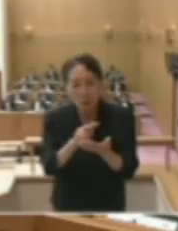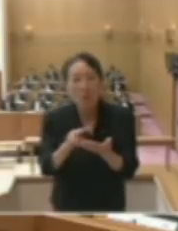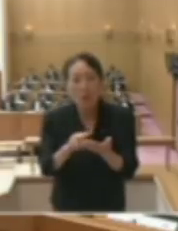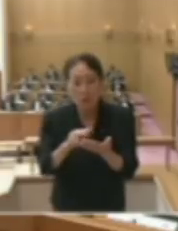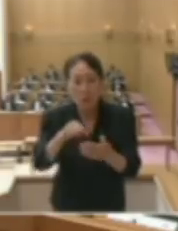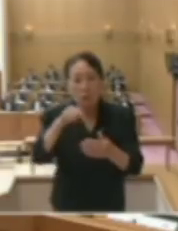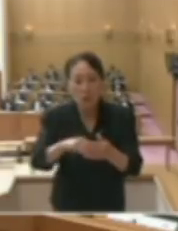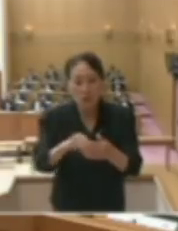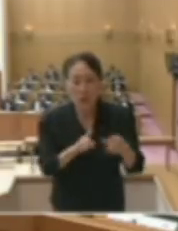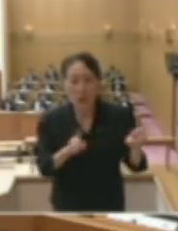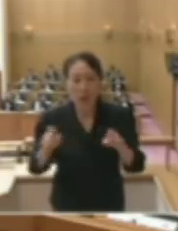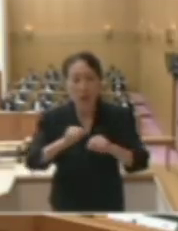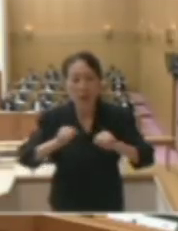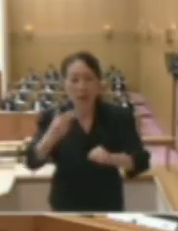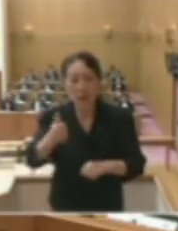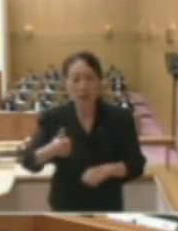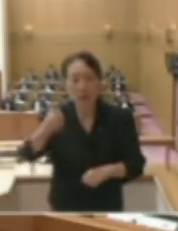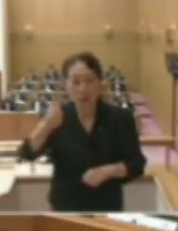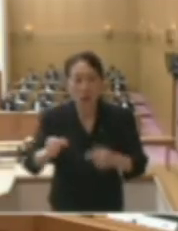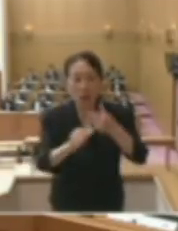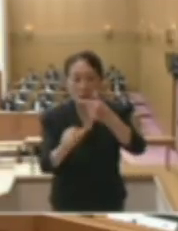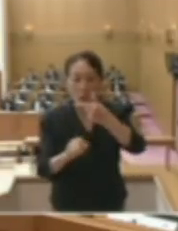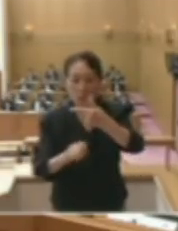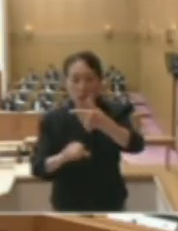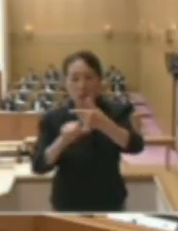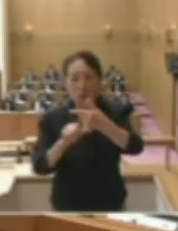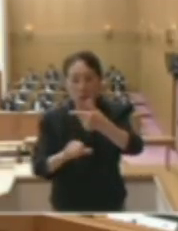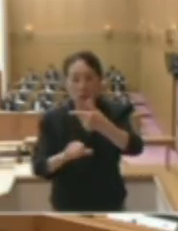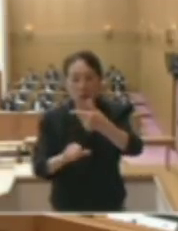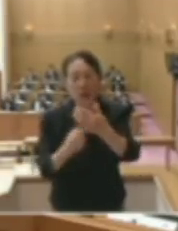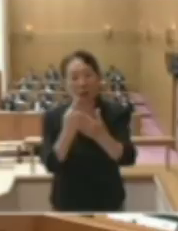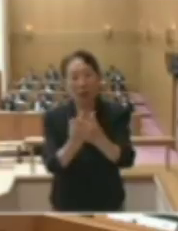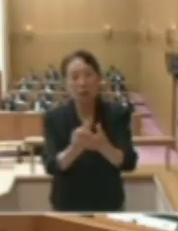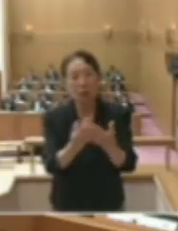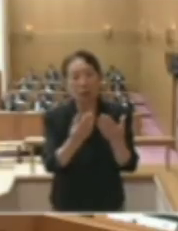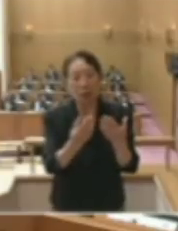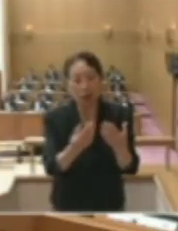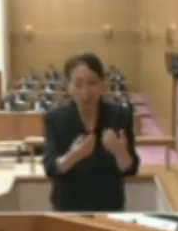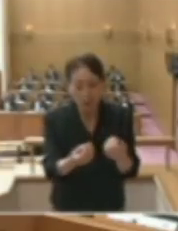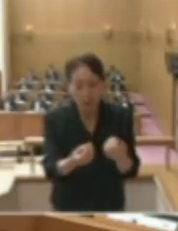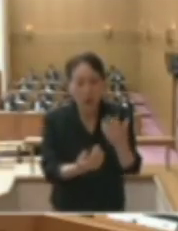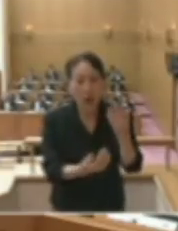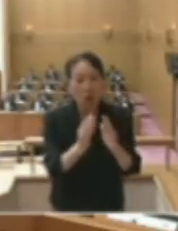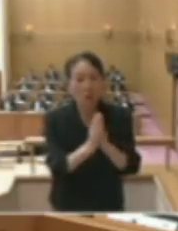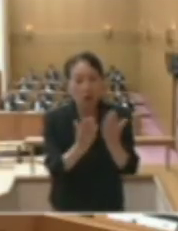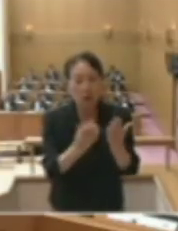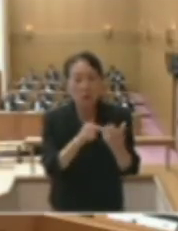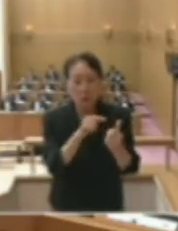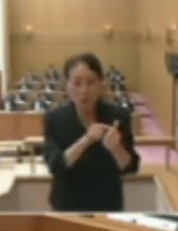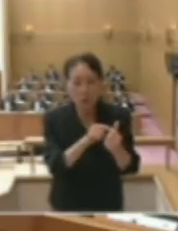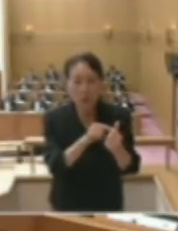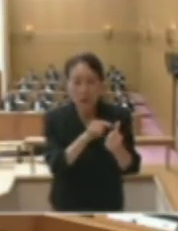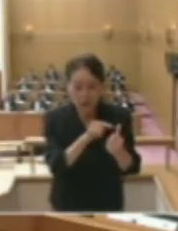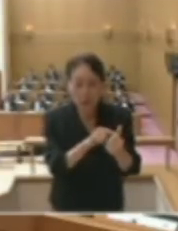には枝広市長が6月15日に参加された森本氏